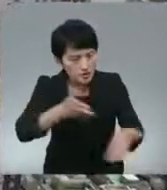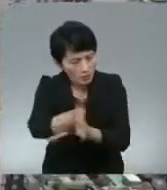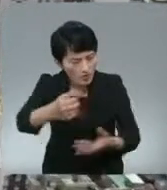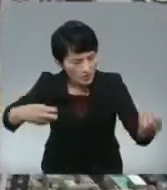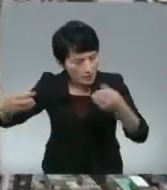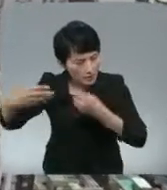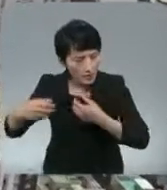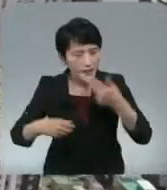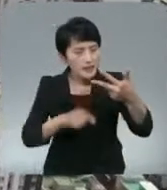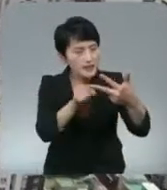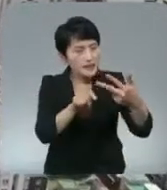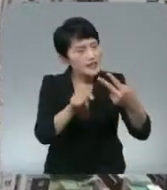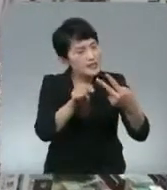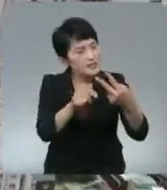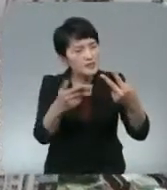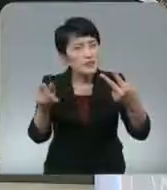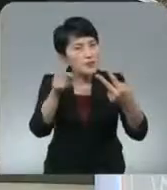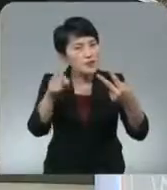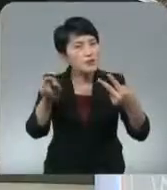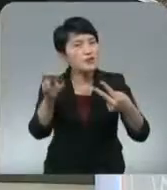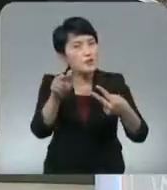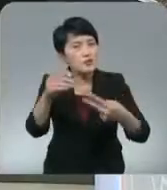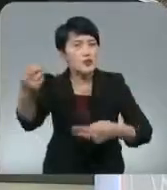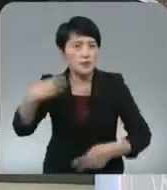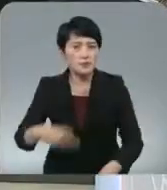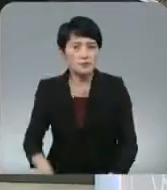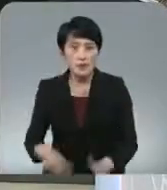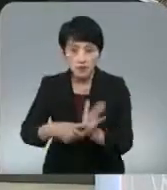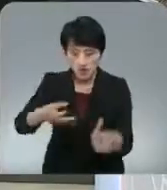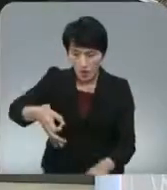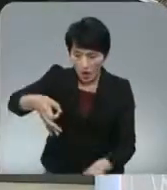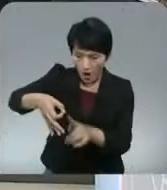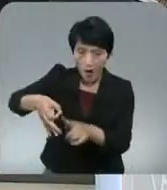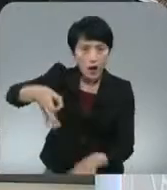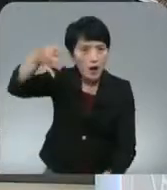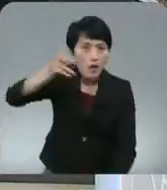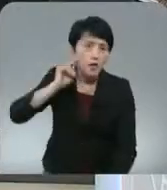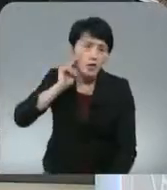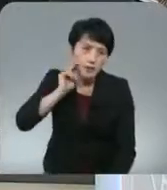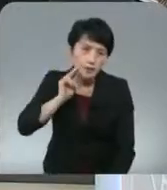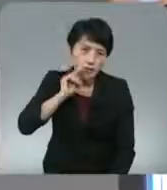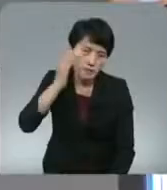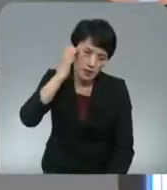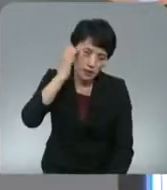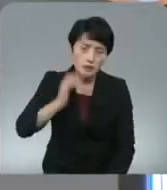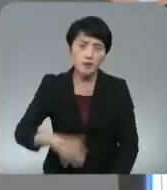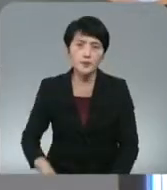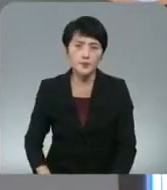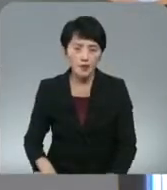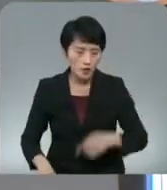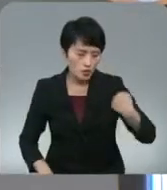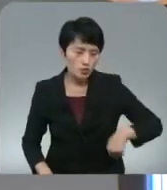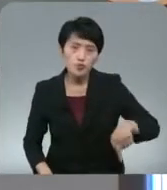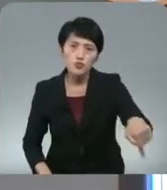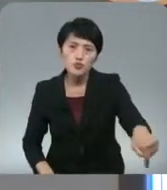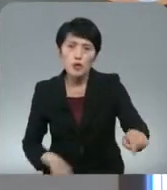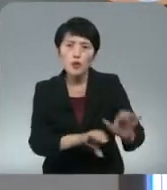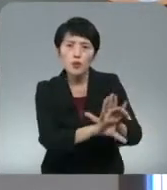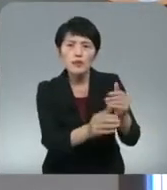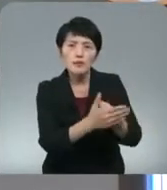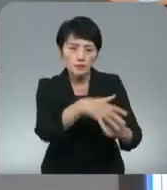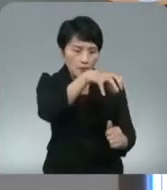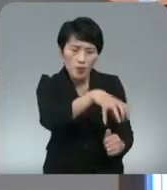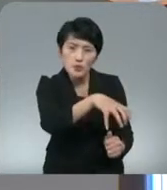южнокорейские экспорт увеличится на 10 процентов годовом исчислении составим сто семьдесят три миллиарда долларов